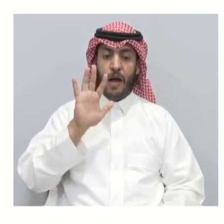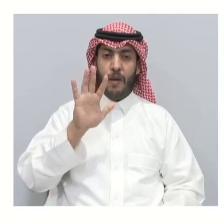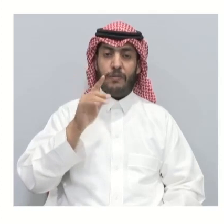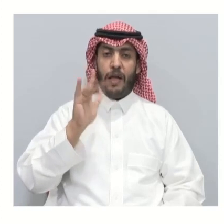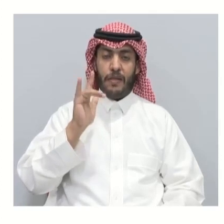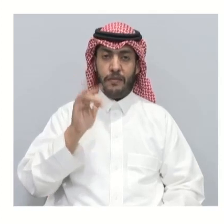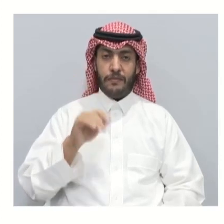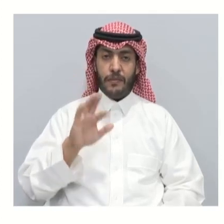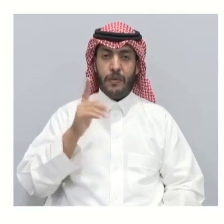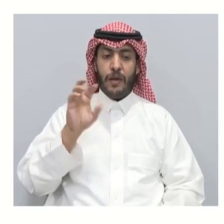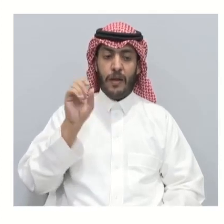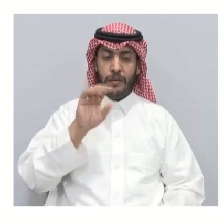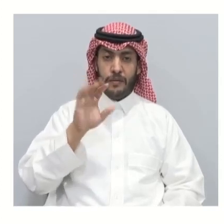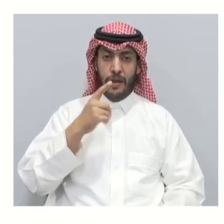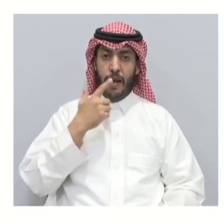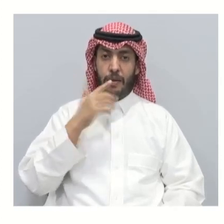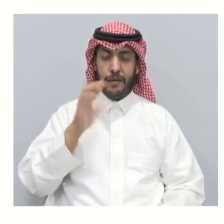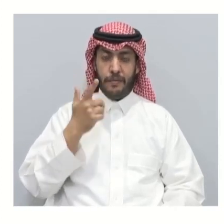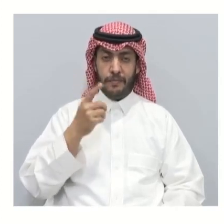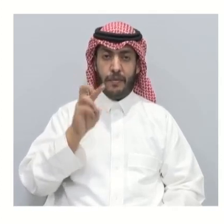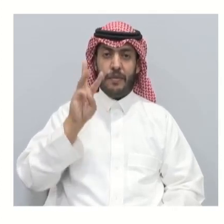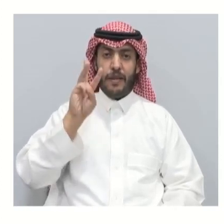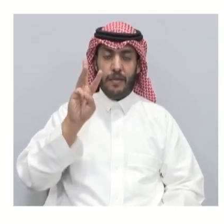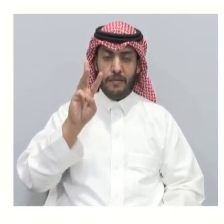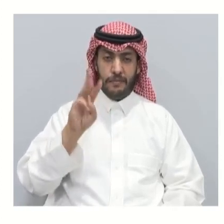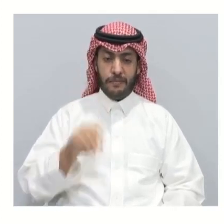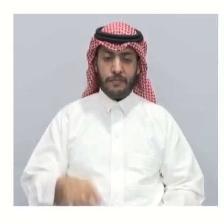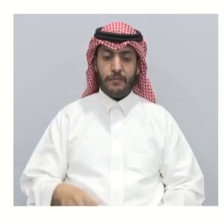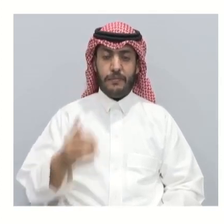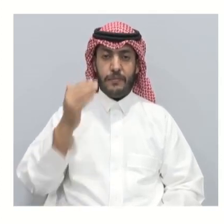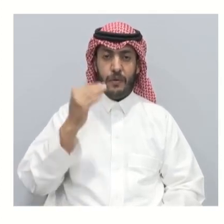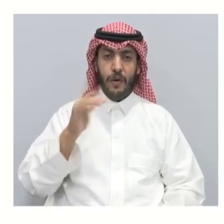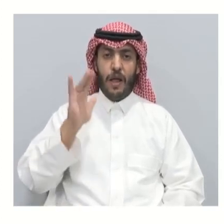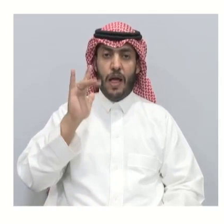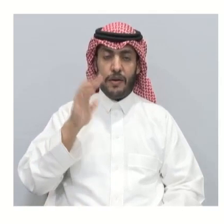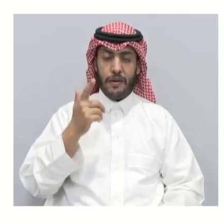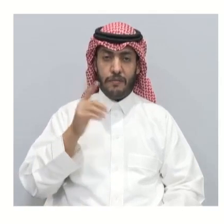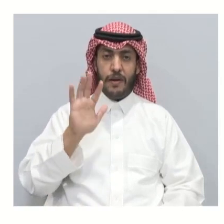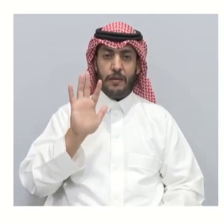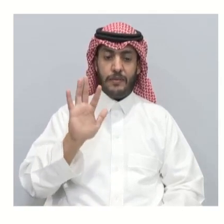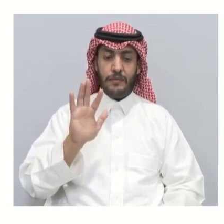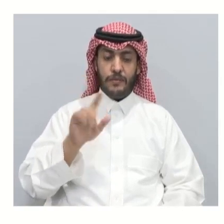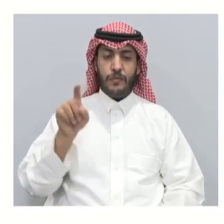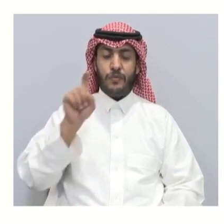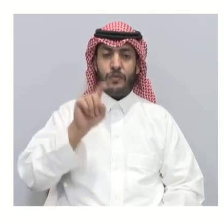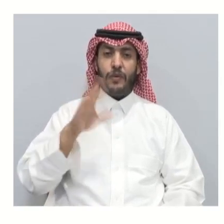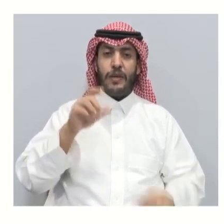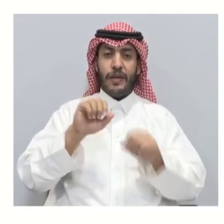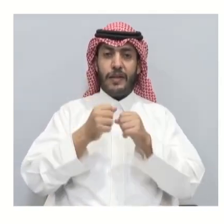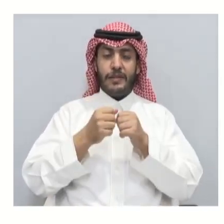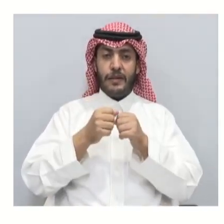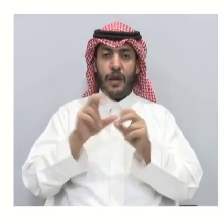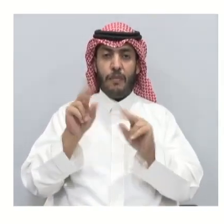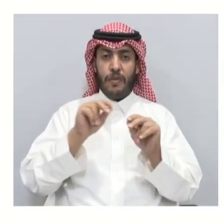اسعدكم الله عددها العلب الحمراء ثلاثه بارك الله فيكم وعدد العلب الخضراء خمسه السؤال ما الكسر